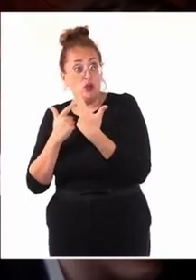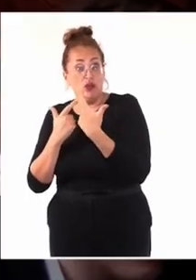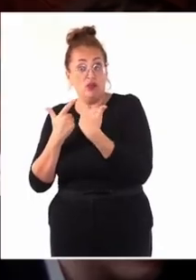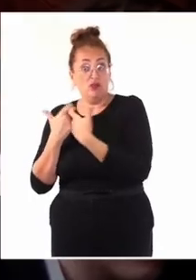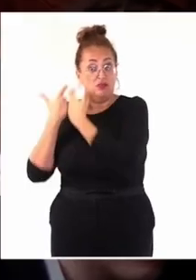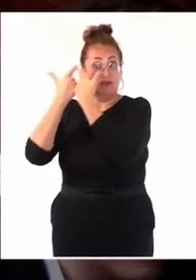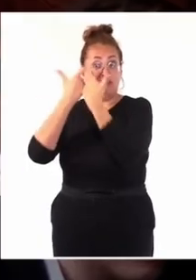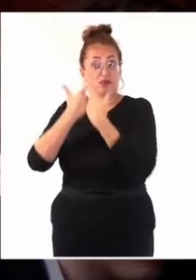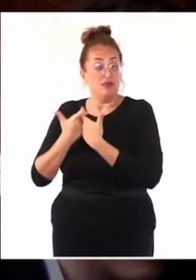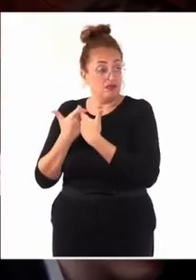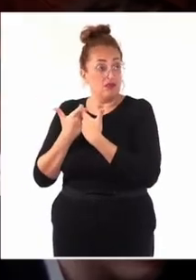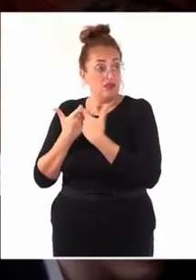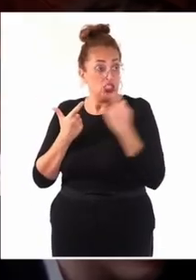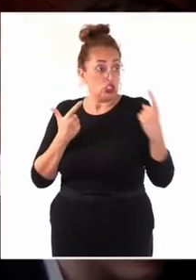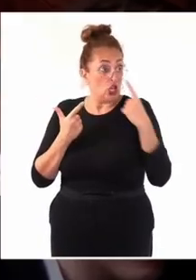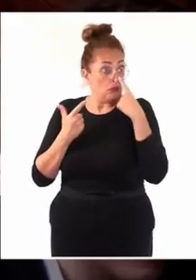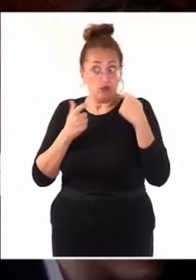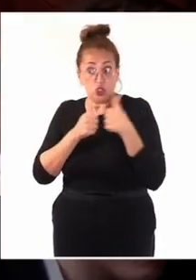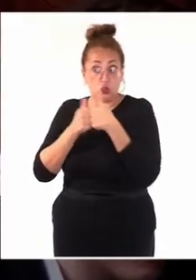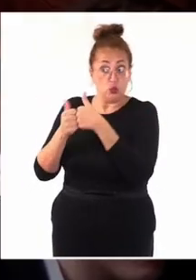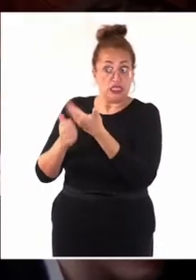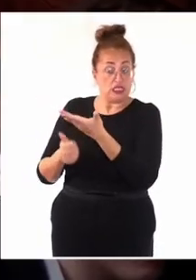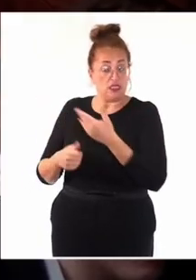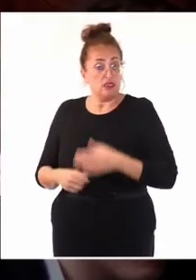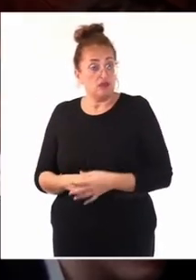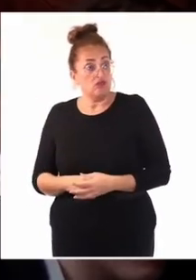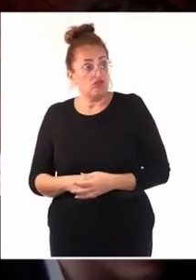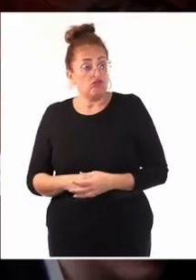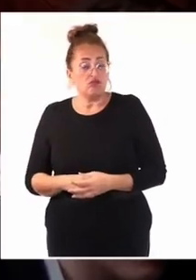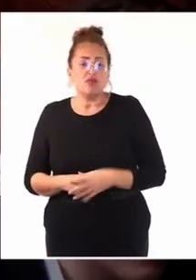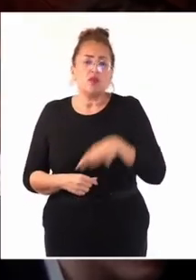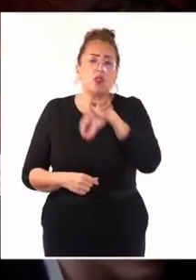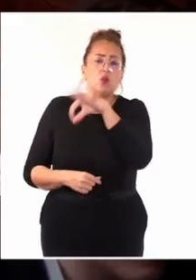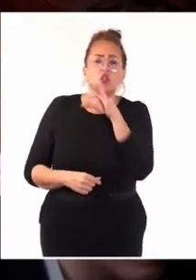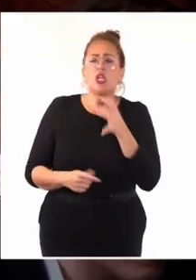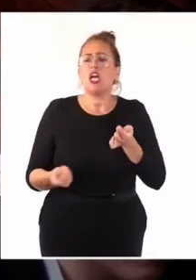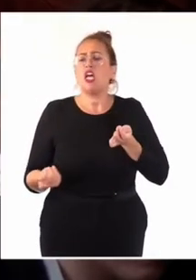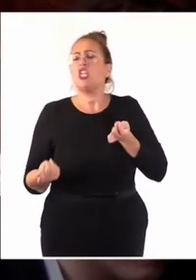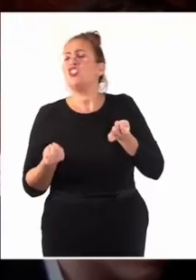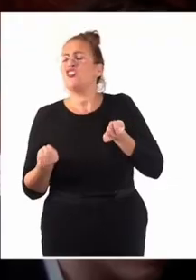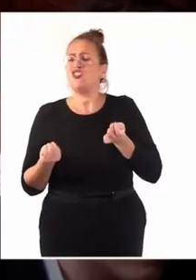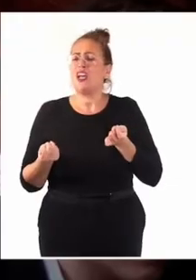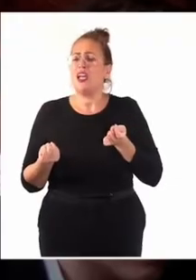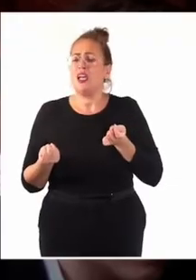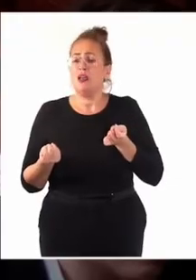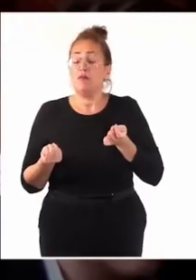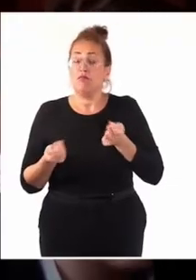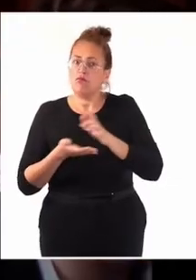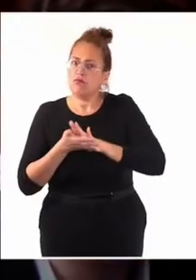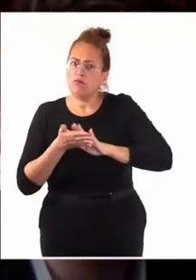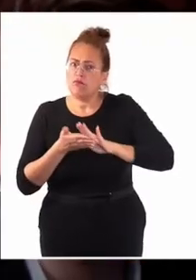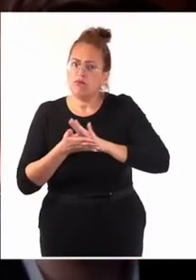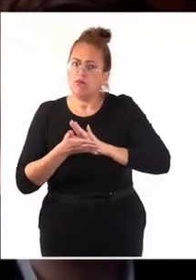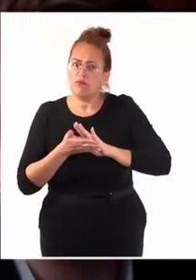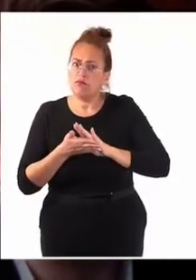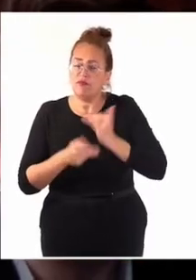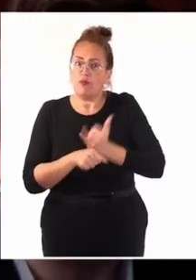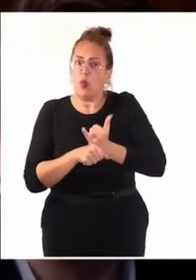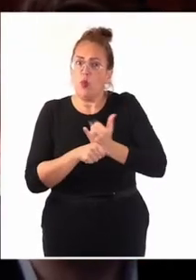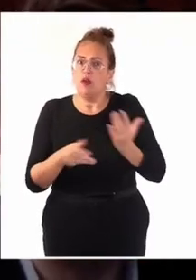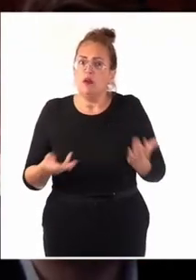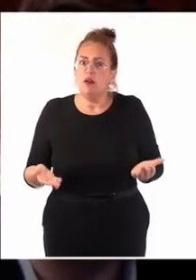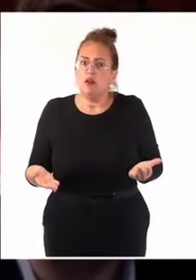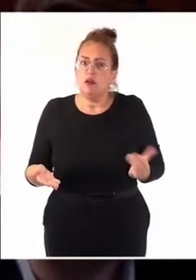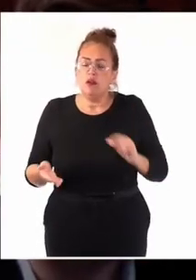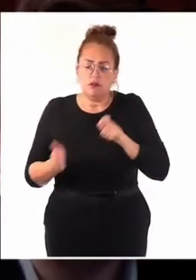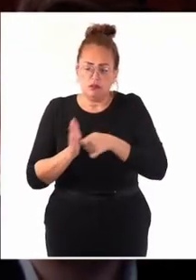Vous dites que les ratios sont maîtrisés. La réalité est tout autre. En 2020, vous avez trouvé